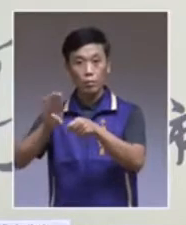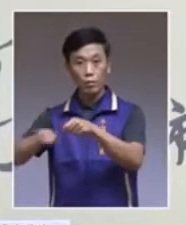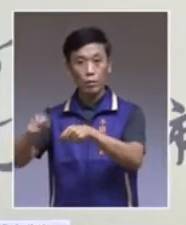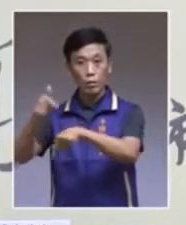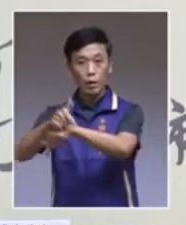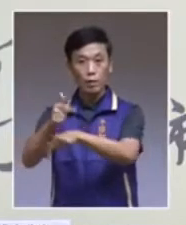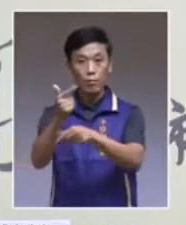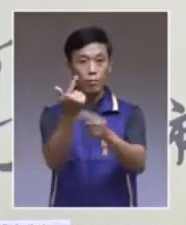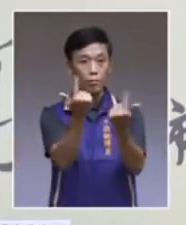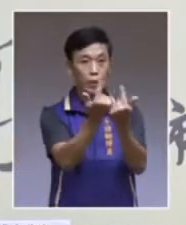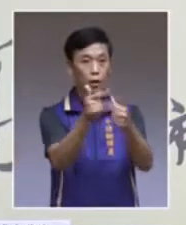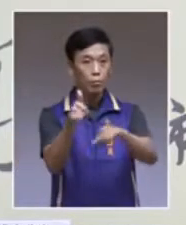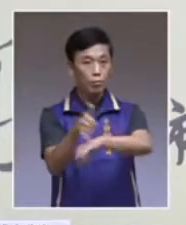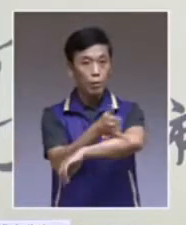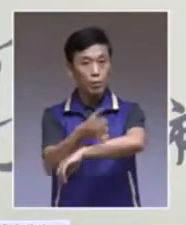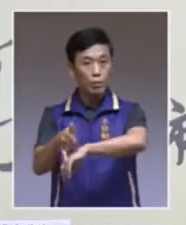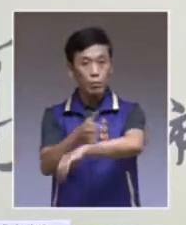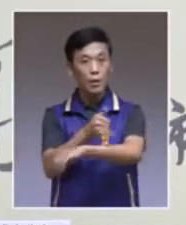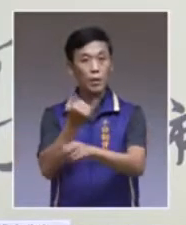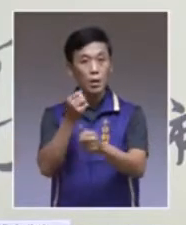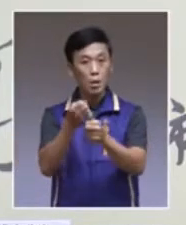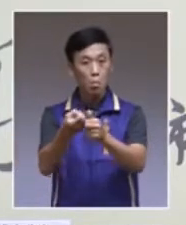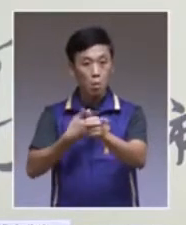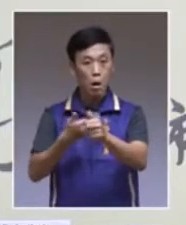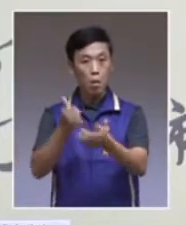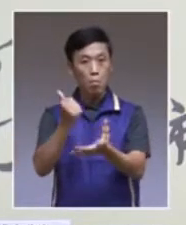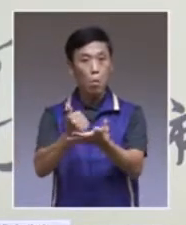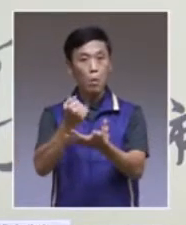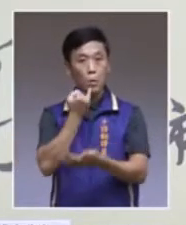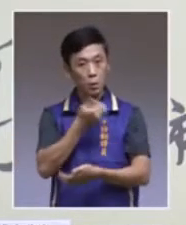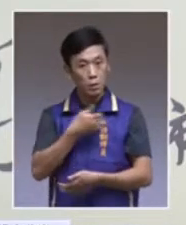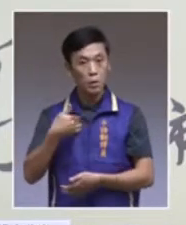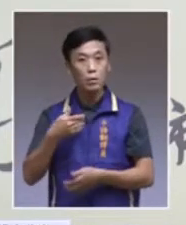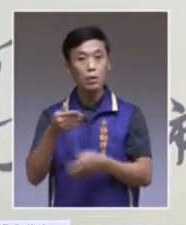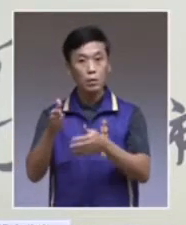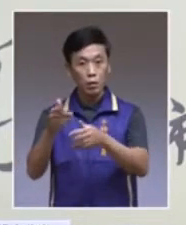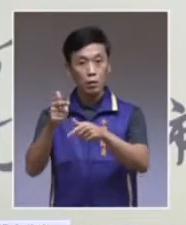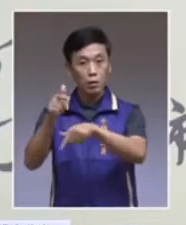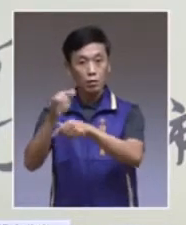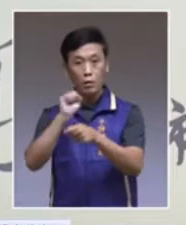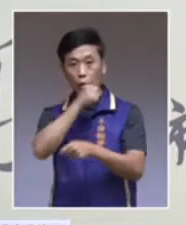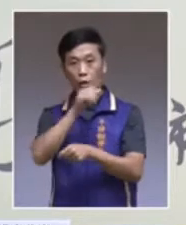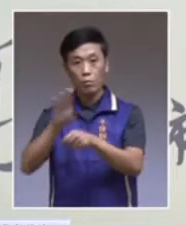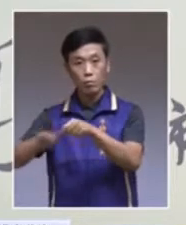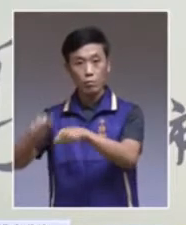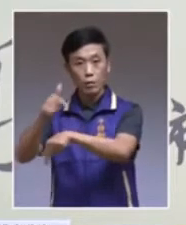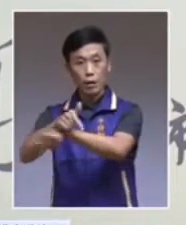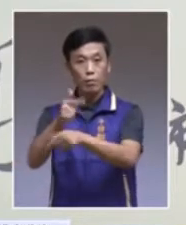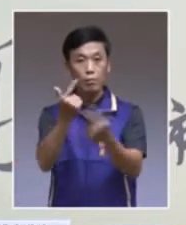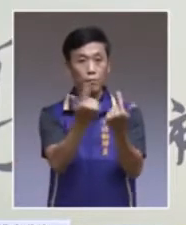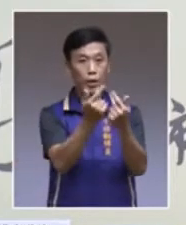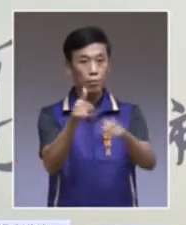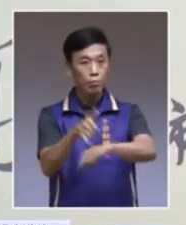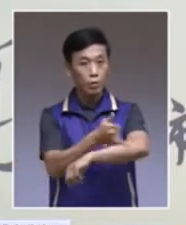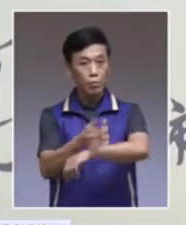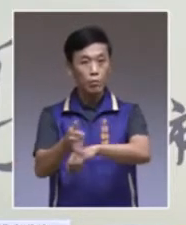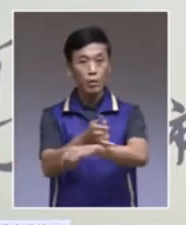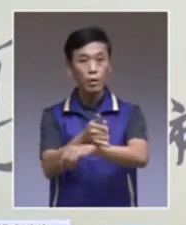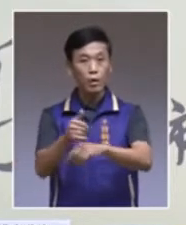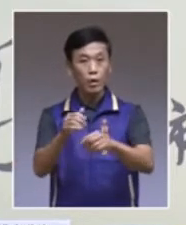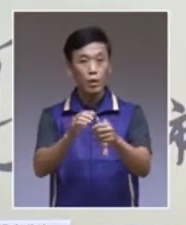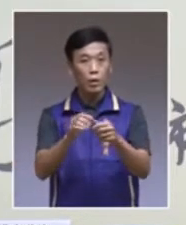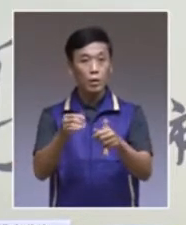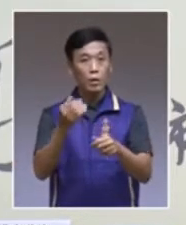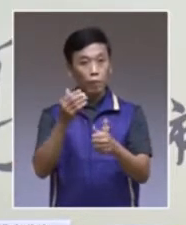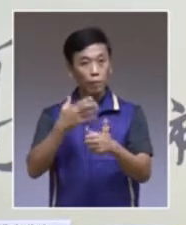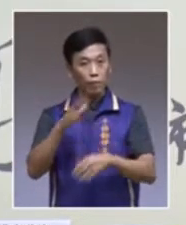所以真的也要提醒大家这种南北移动或者跨区的移动所带来的风险仍然是存